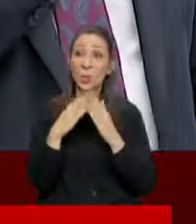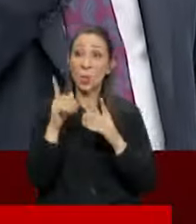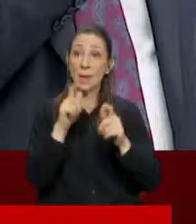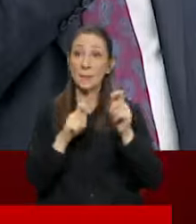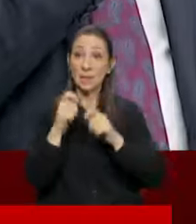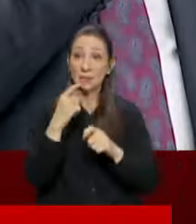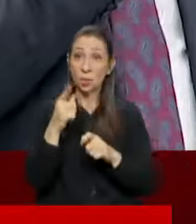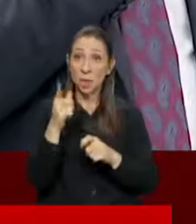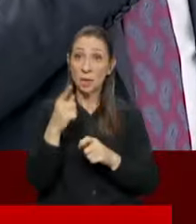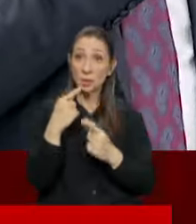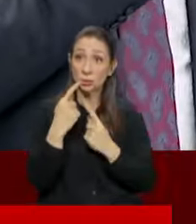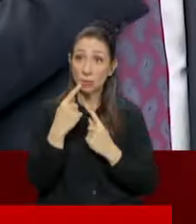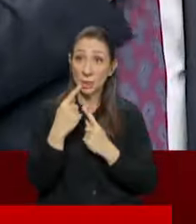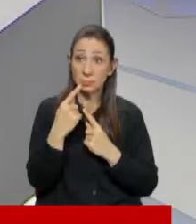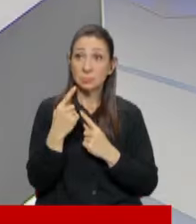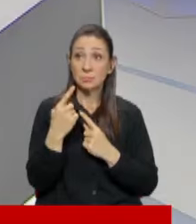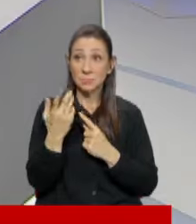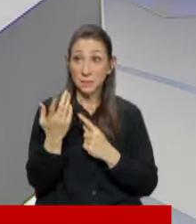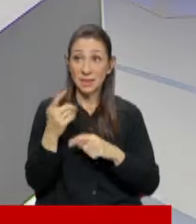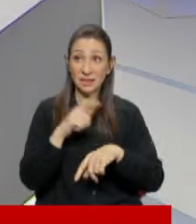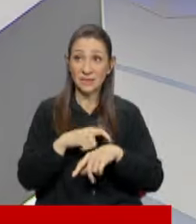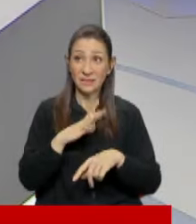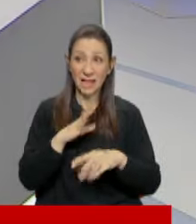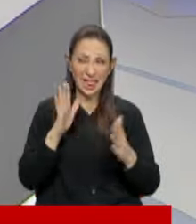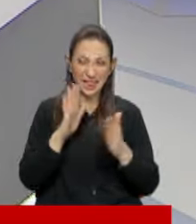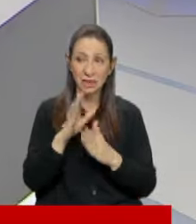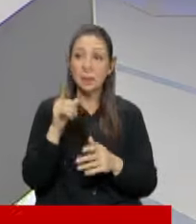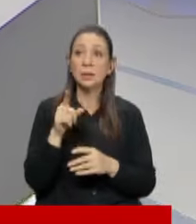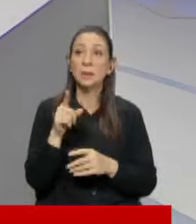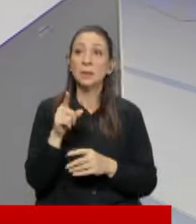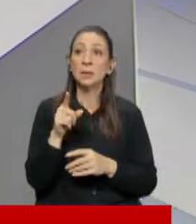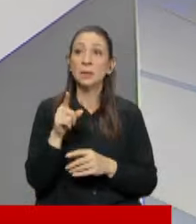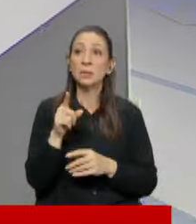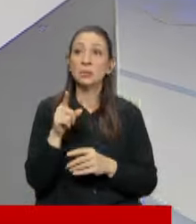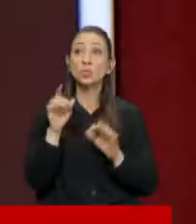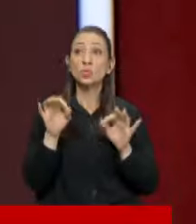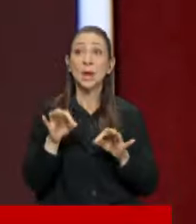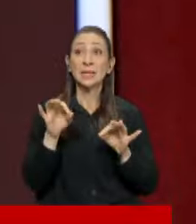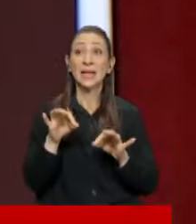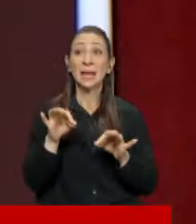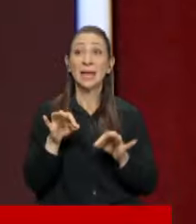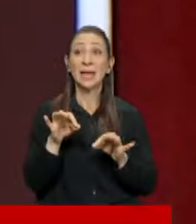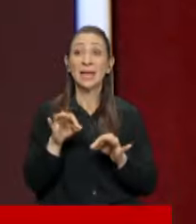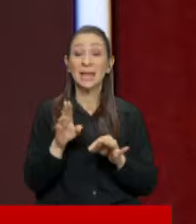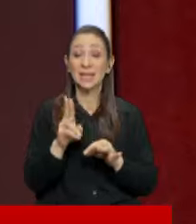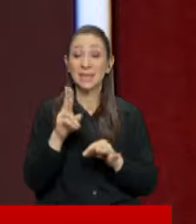yapılar dediniz, oraya da gelelim. Vaktimiz aralırken. Tabii, şimdi şu anda